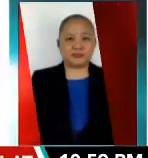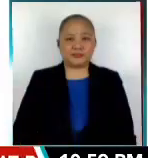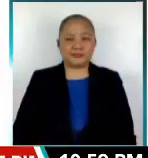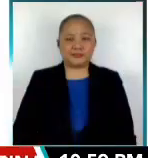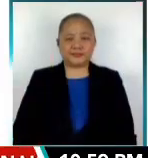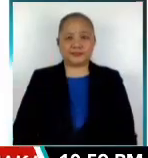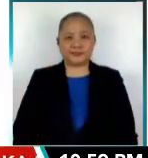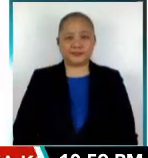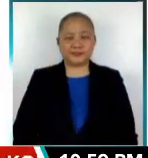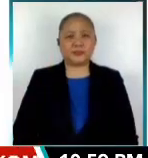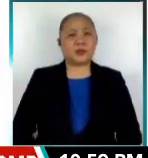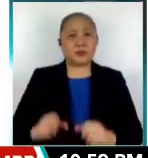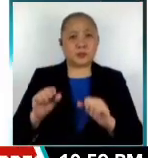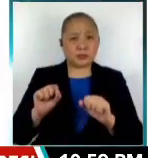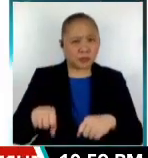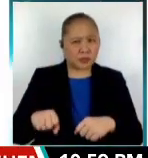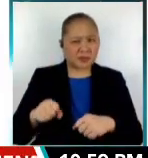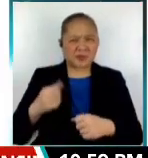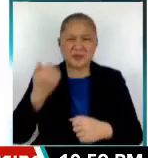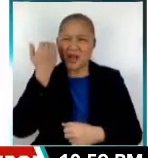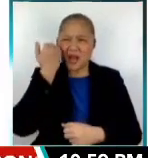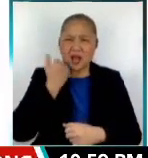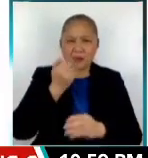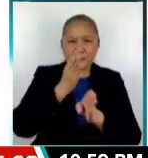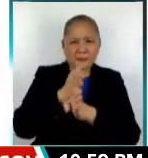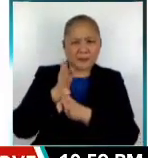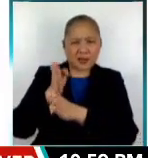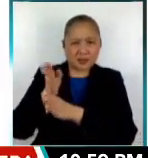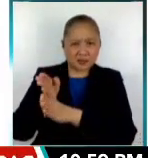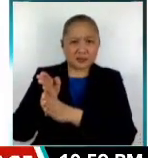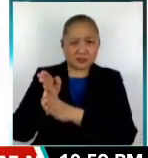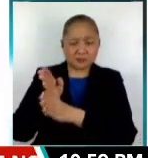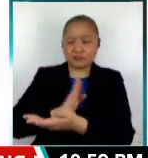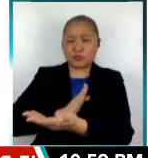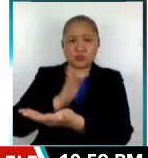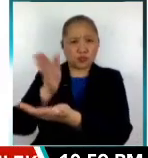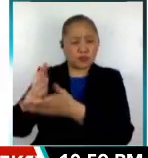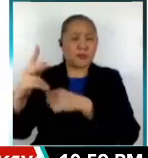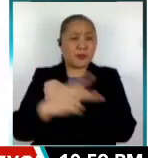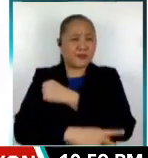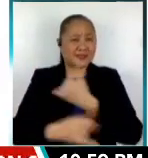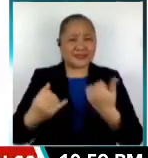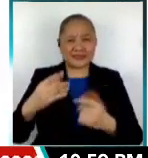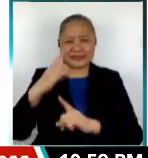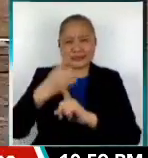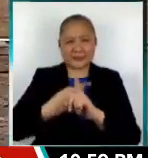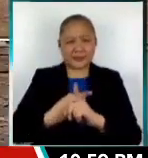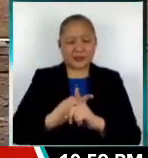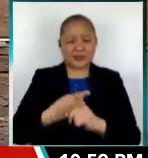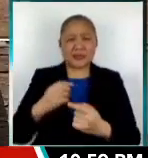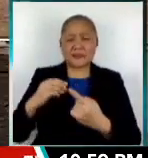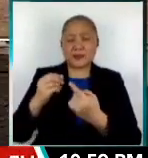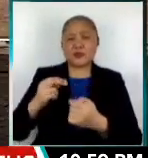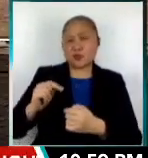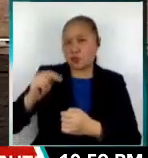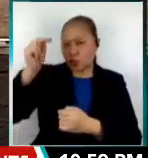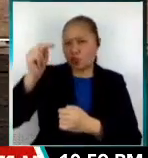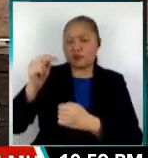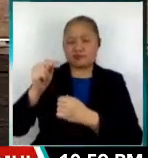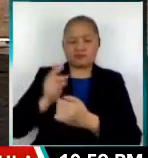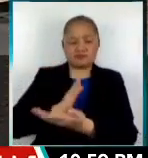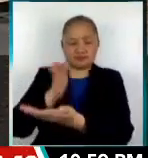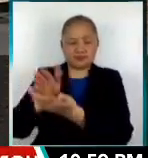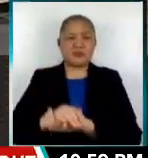Posible raw na magkulang ang mga bus para pa-probinsya ngayong Disyembre, lalo na yung mga panorte. Ayon sa isang grupo ng mga bus